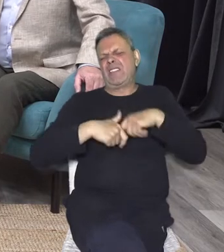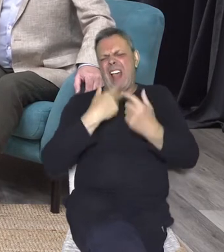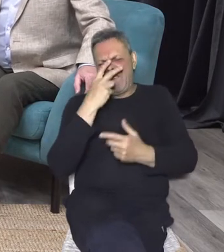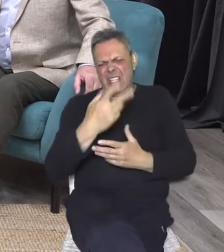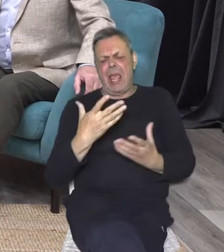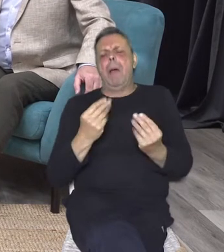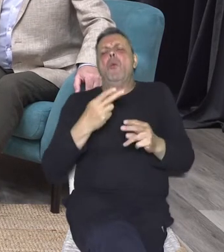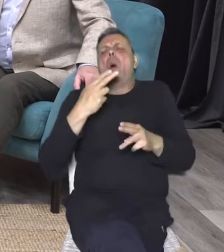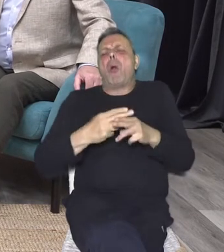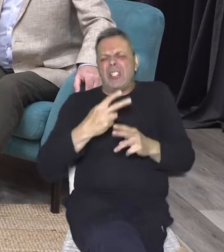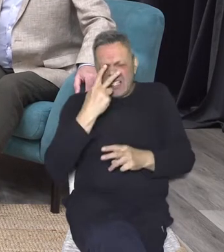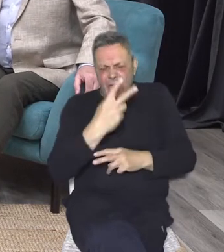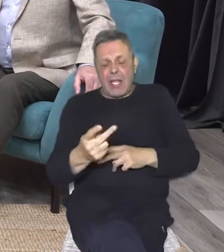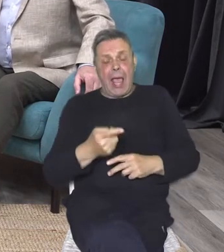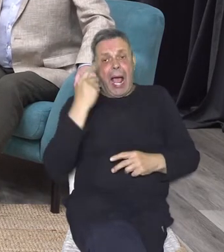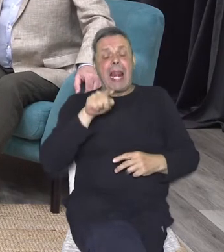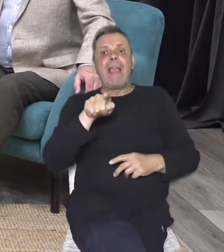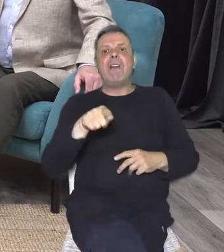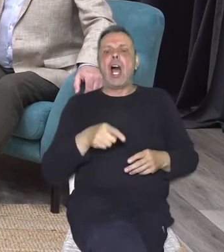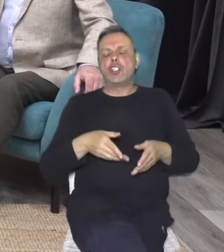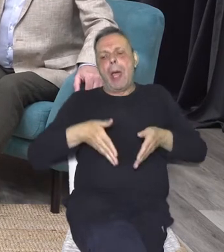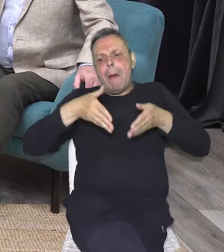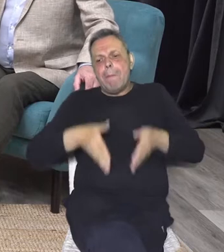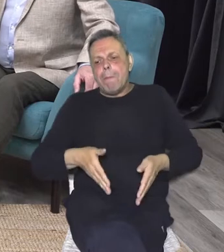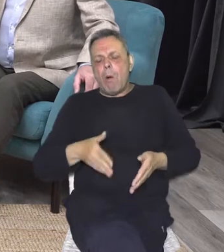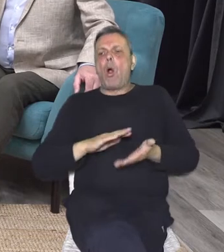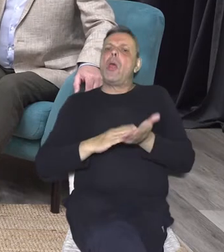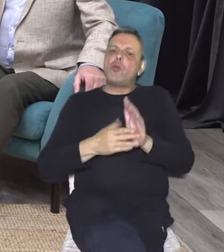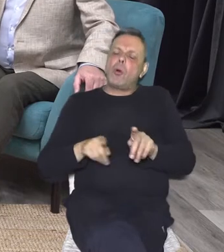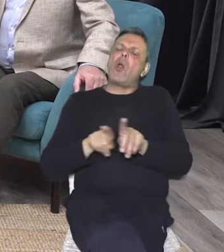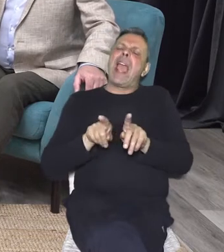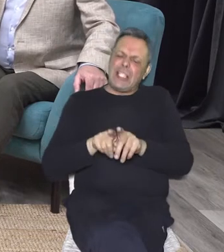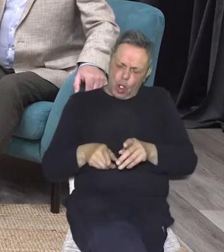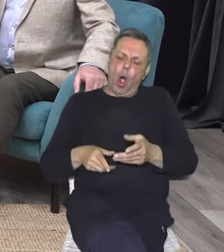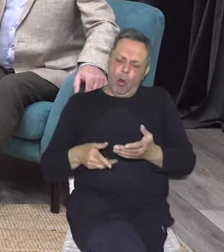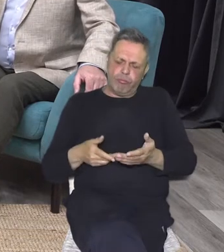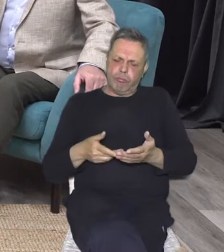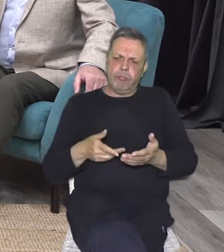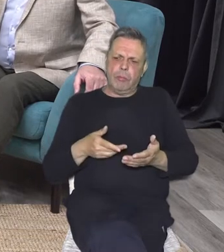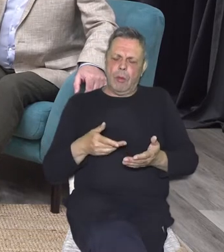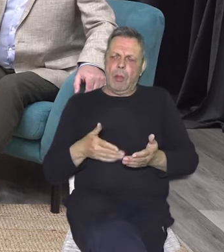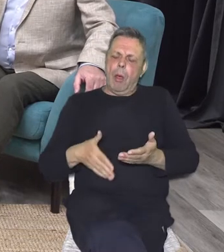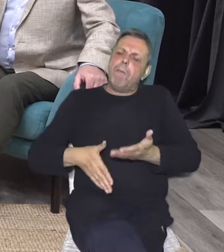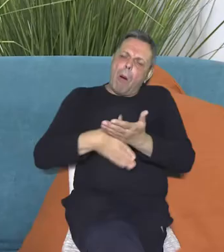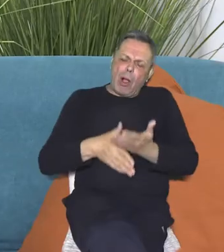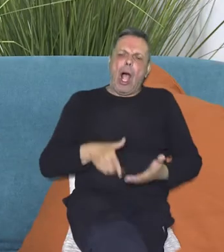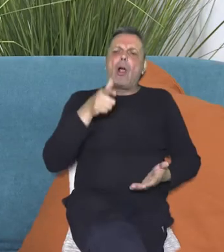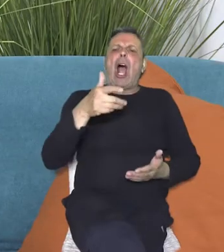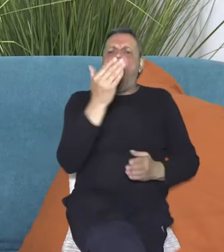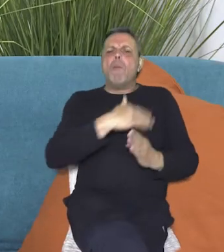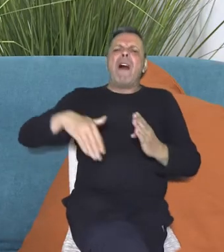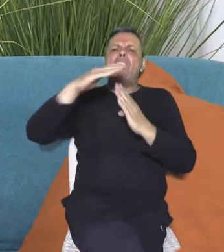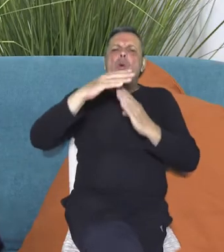vidjeli, puno bolesti ste vidjeli, ali vaš pokojni suprug isto pridonio tome kao vrhunski karikaturist.